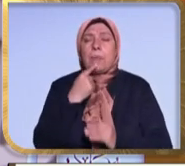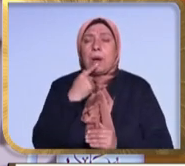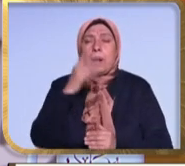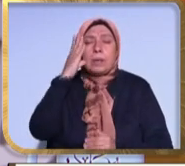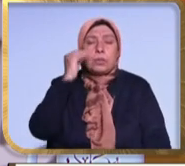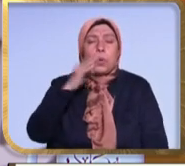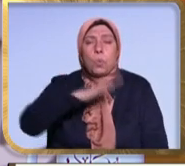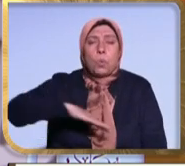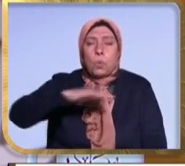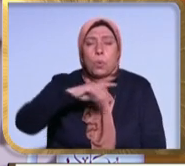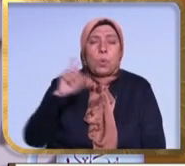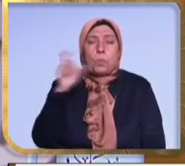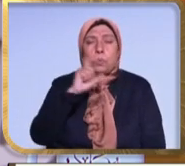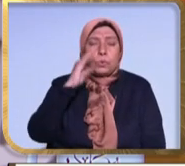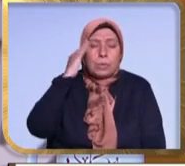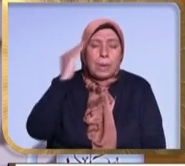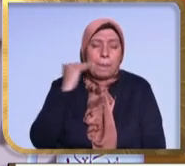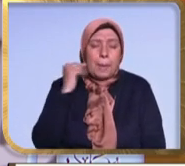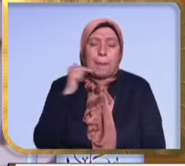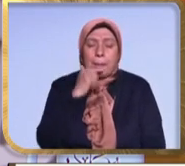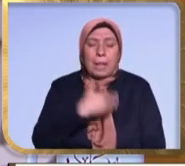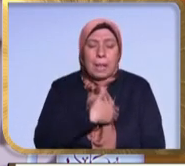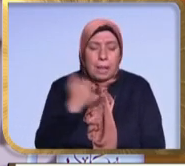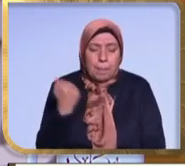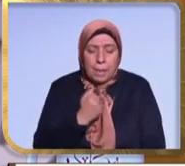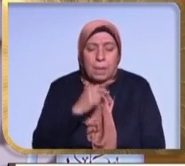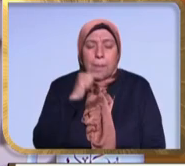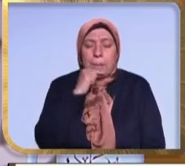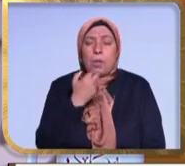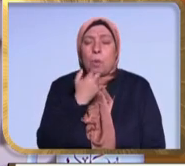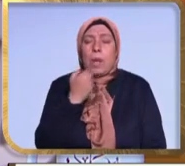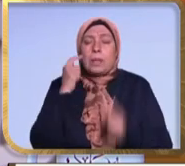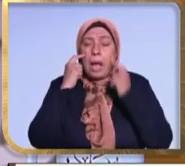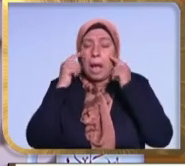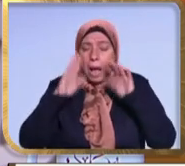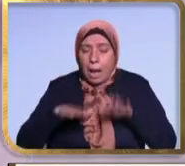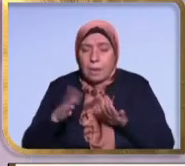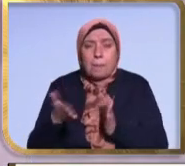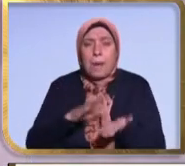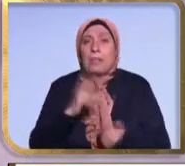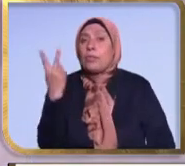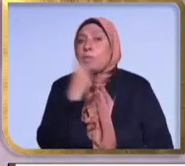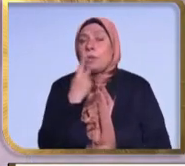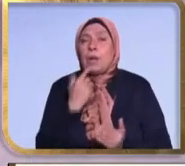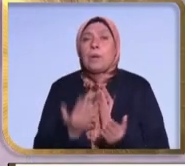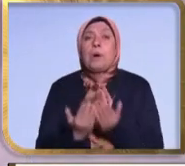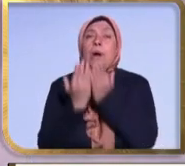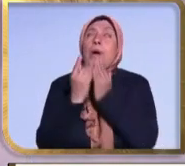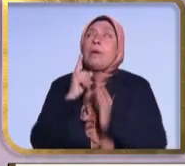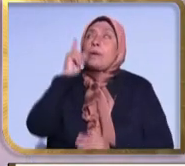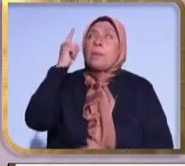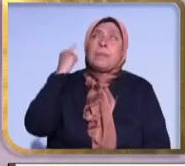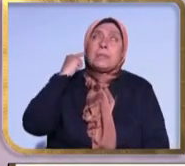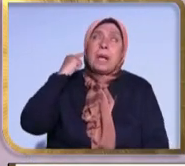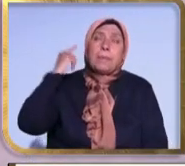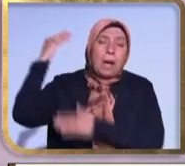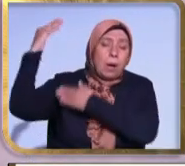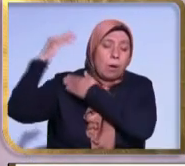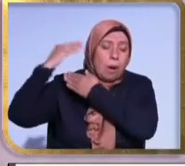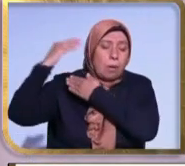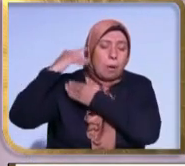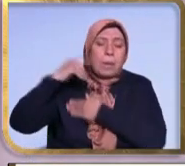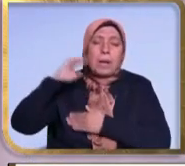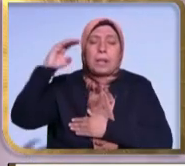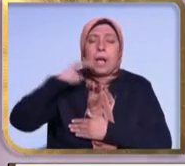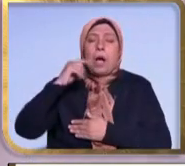والمسلمات والمؤمنين والمؤمنات، الأحياء منهم والأموات، إنك يا مولانا سميع قريب